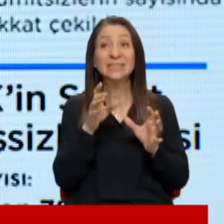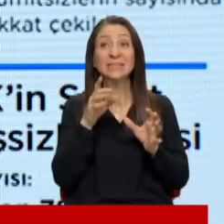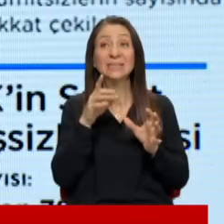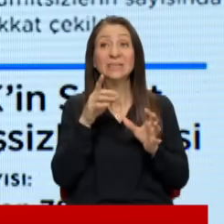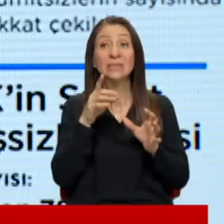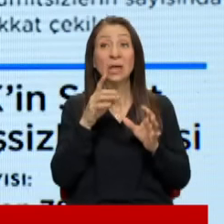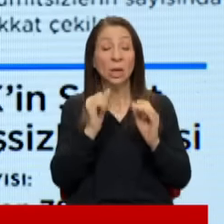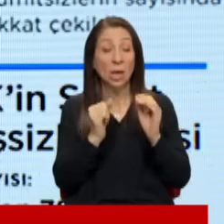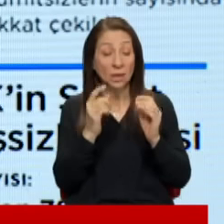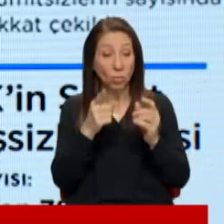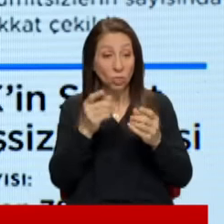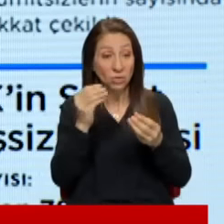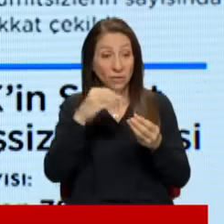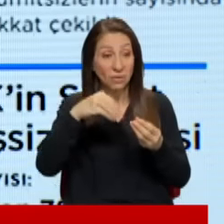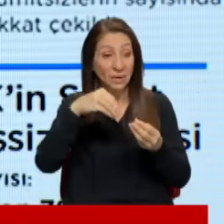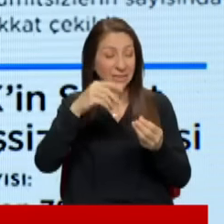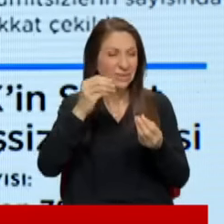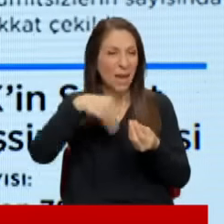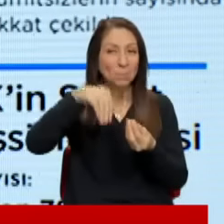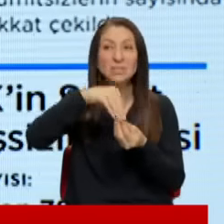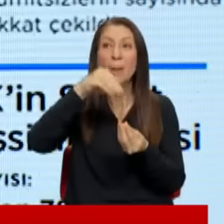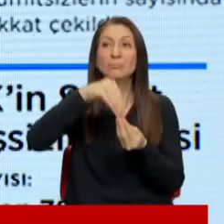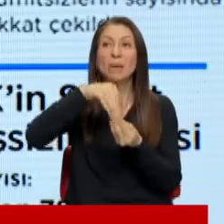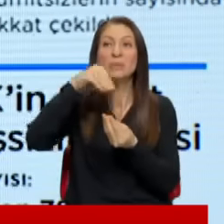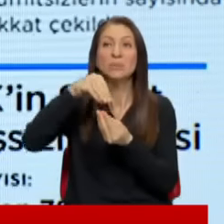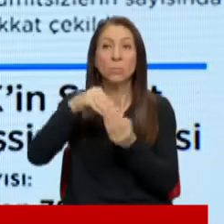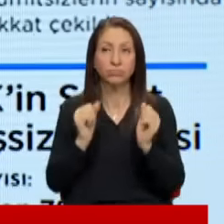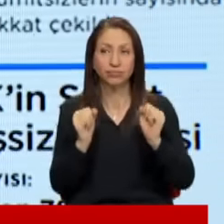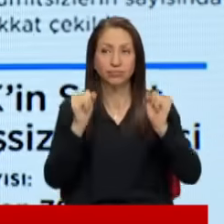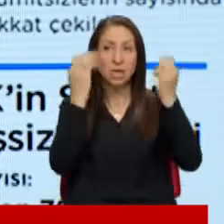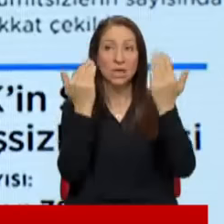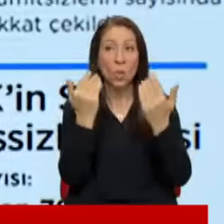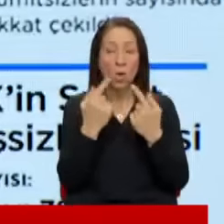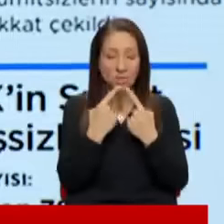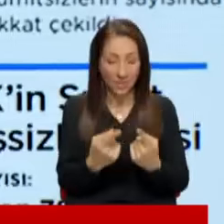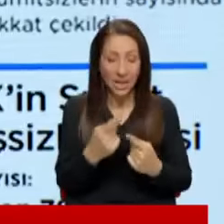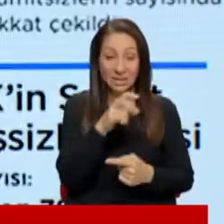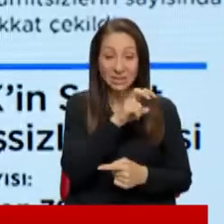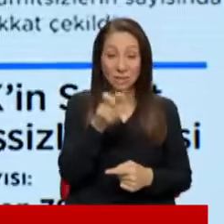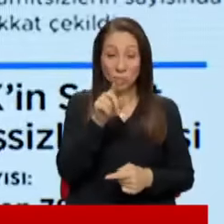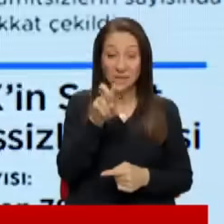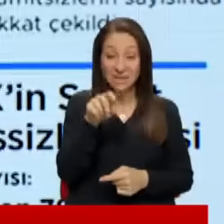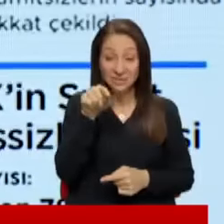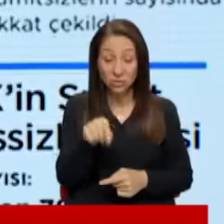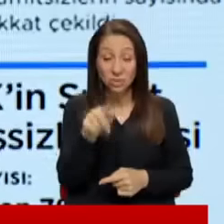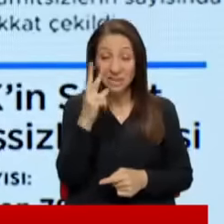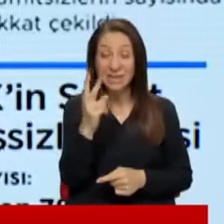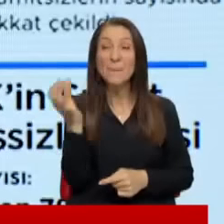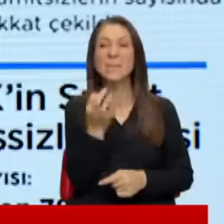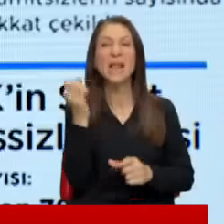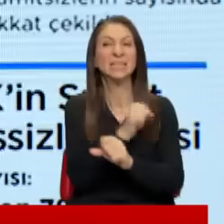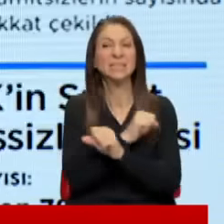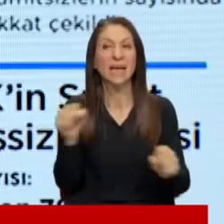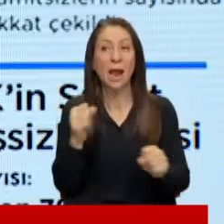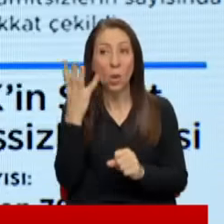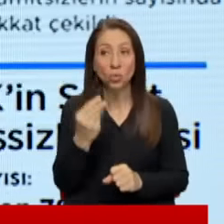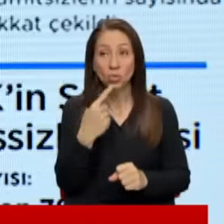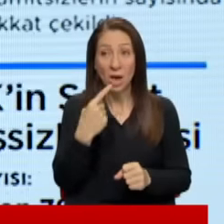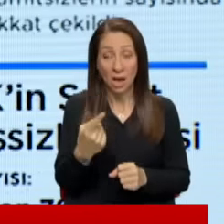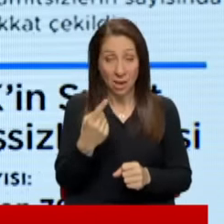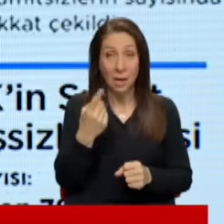fırtınanın etkisinin artacağını gösterdi. Merkez Bankası'nın 2023 yılında 818,2 milyar lira zarar ettiği